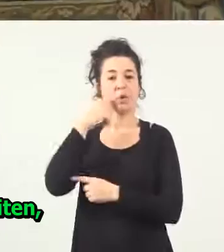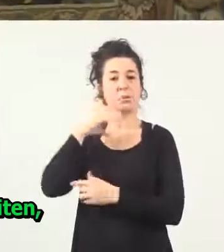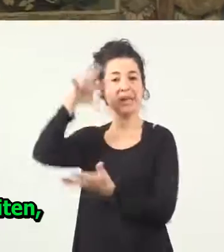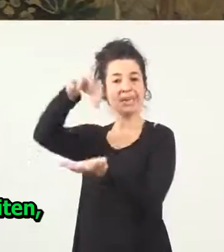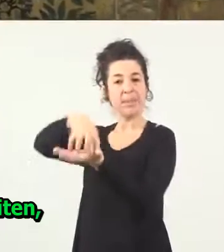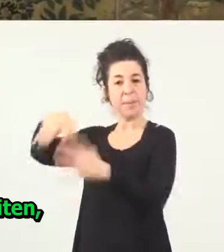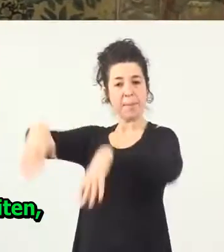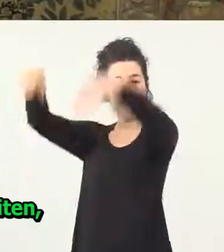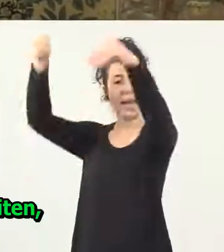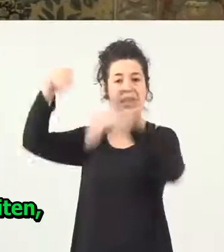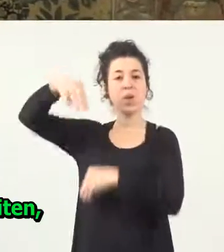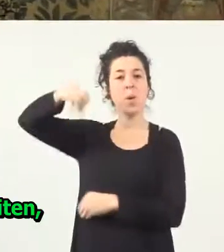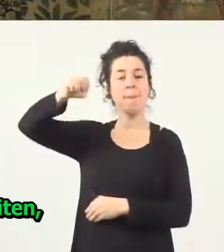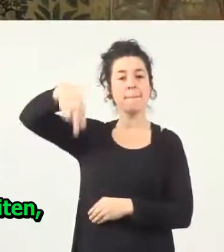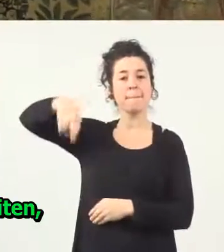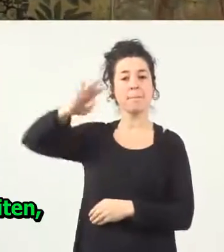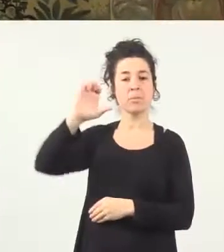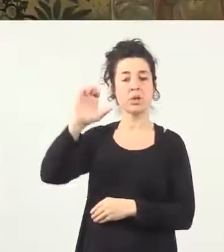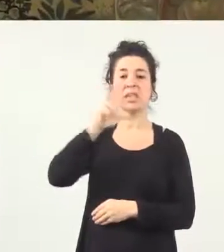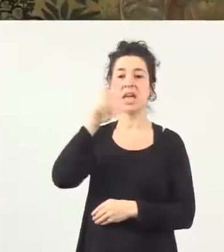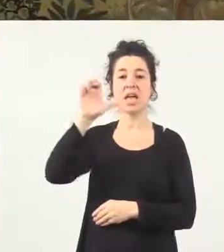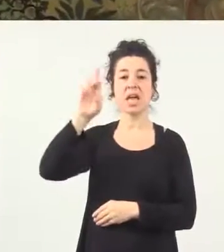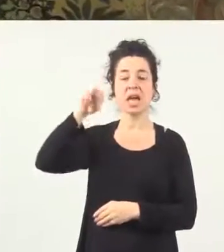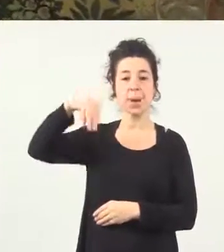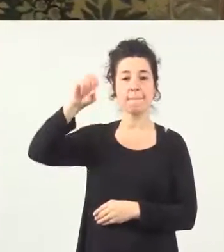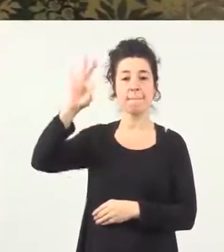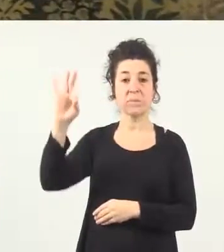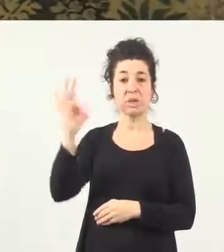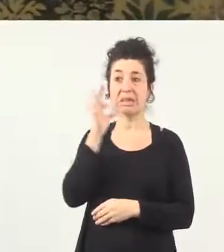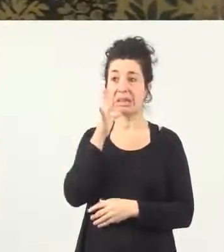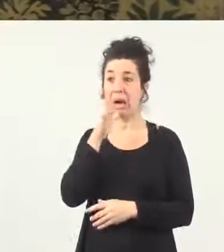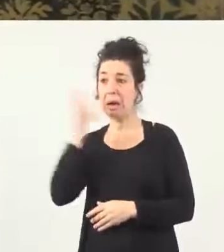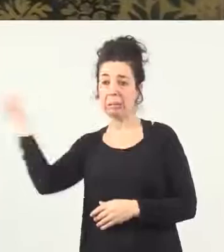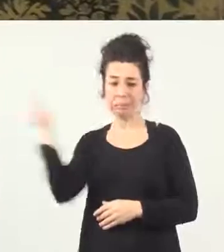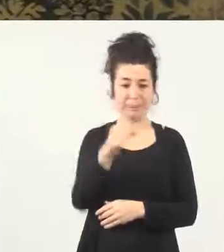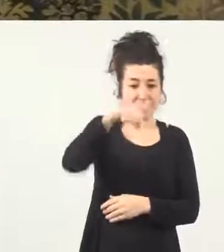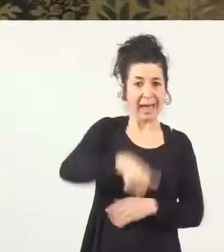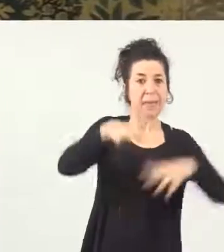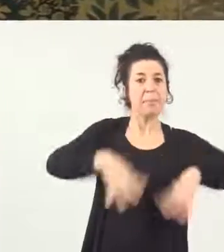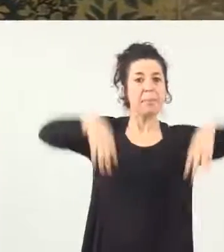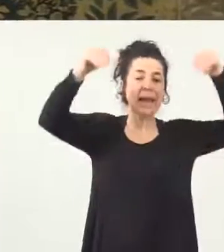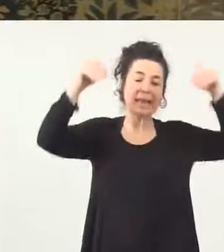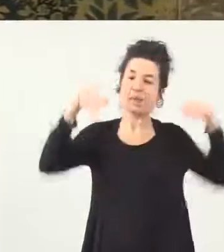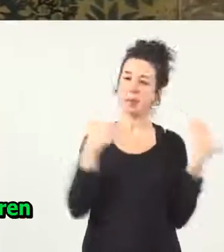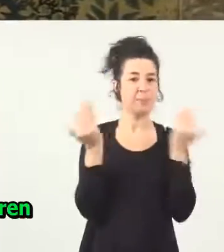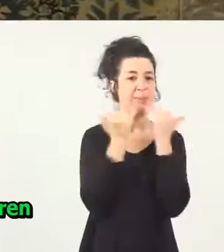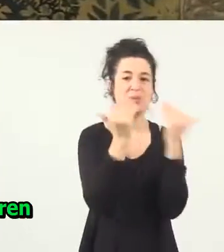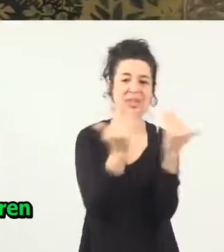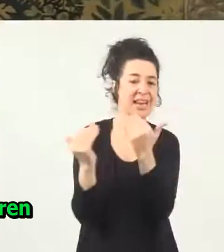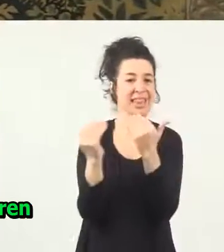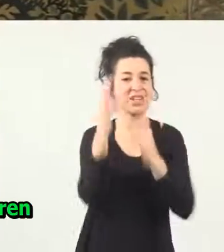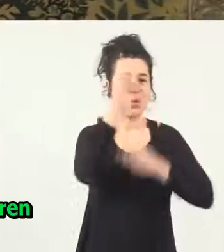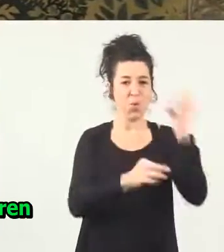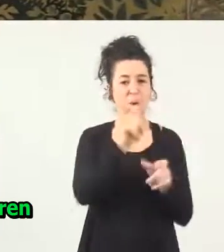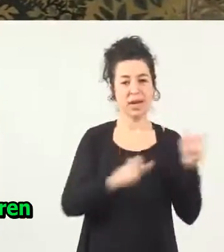Montehermoson hitz egiten eta orain, pixka bat jauregi honetara ekarri nauzue, eskerrik asko antolatzaileei. Nik